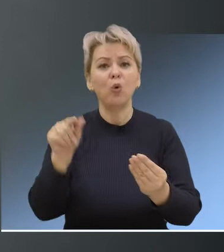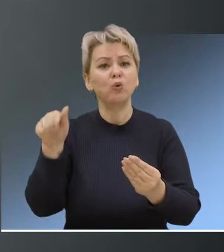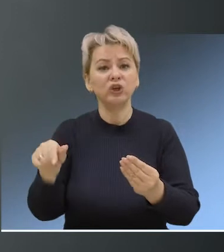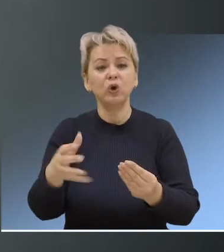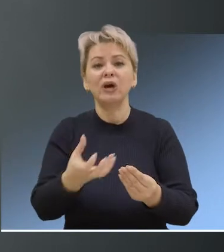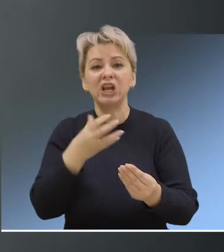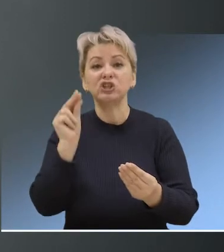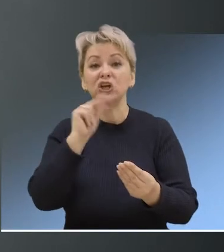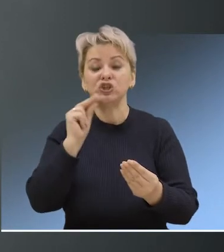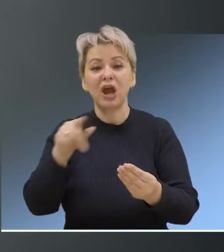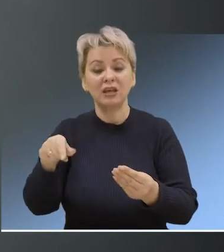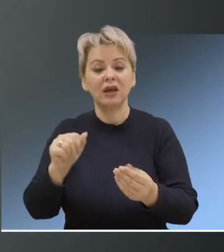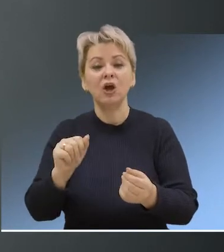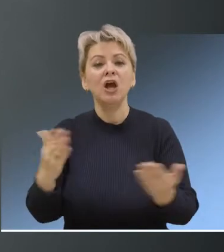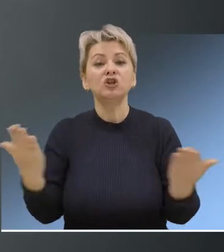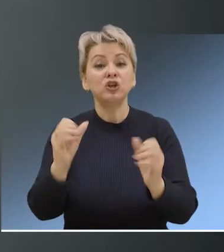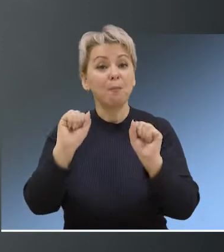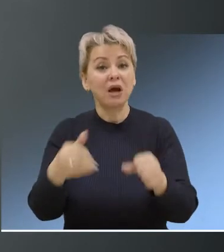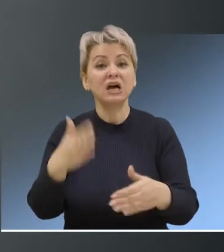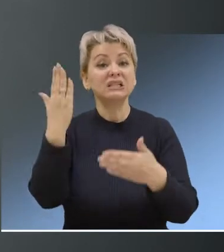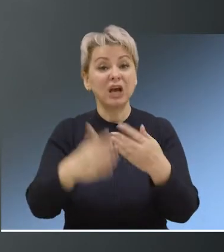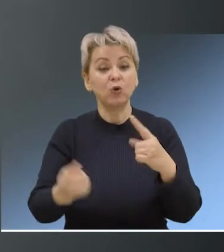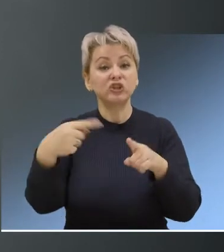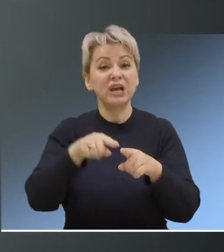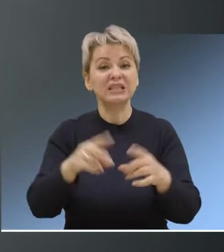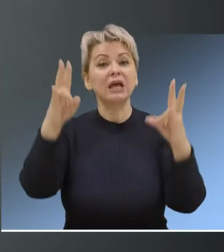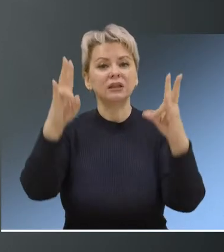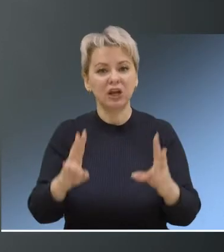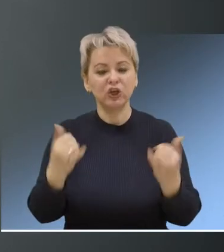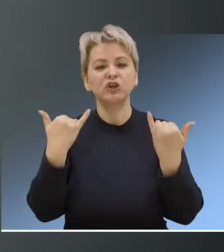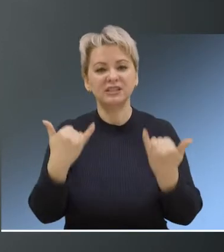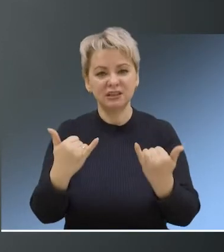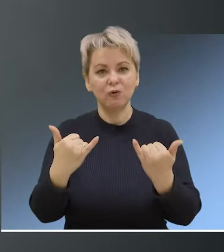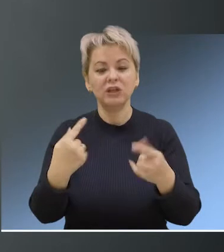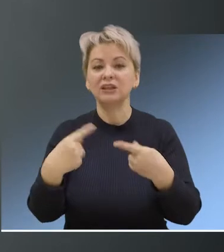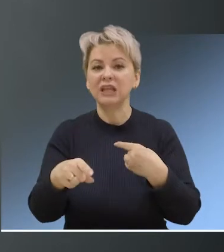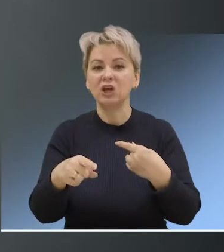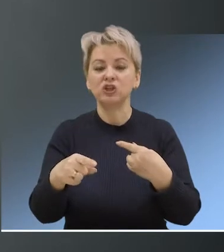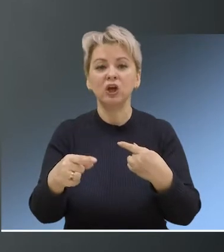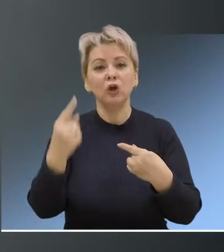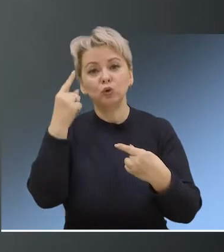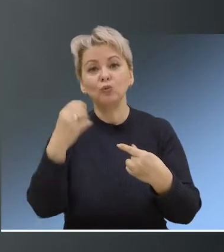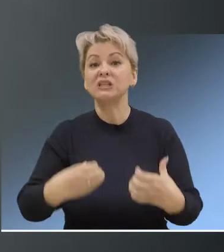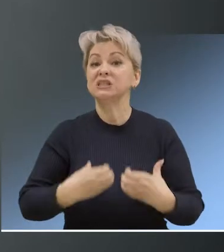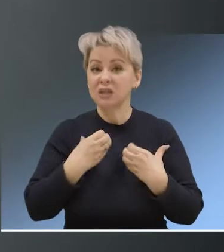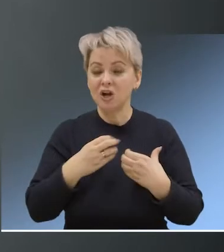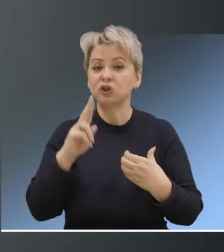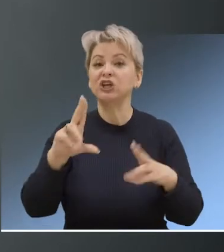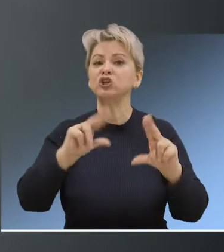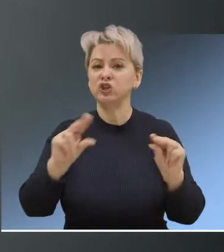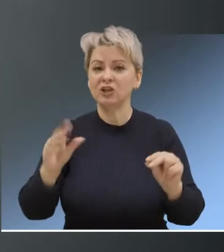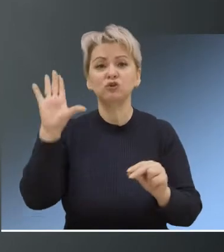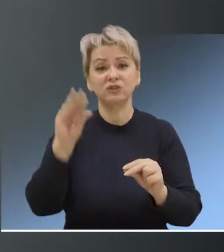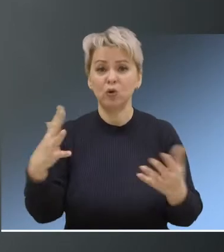плите у нее грелся чайник. О том, чем могла закончиться эта трагедия, сегодня даже предполагать страшно. Но, к